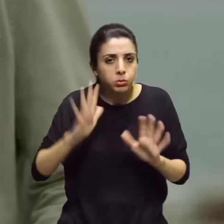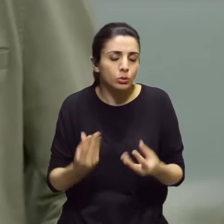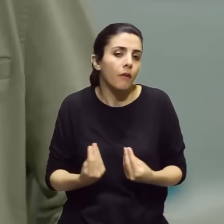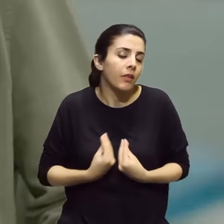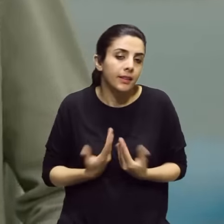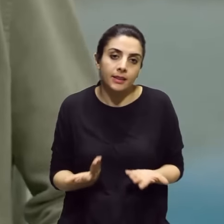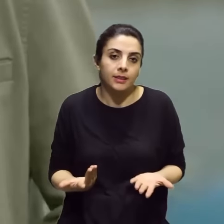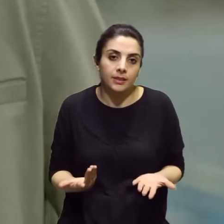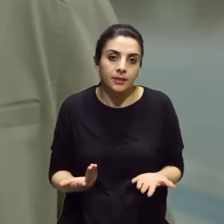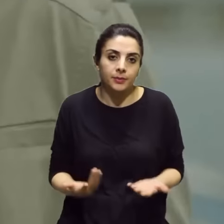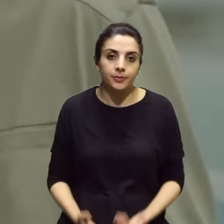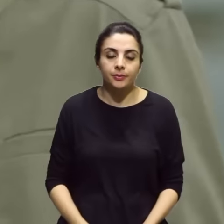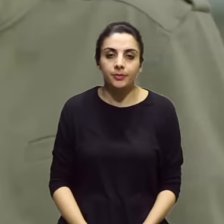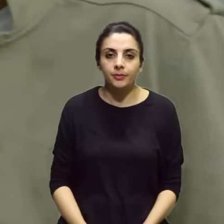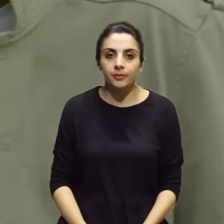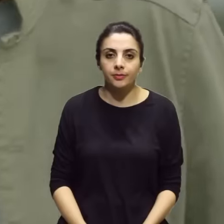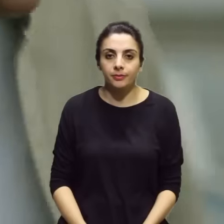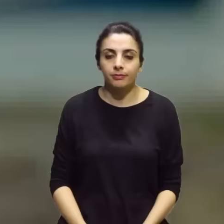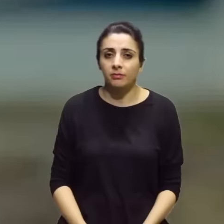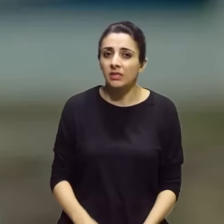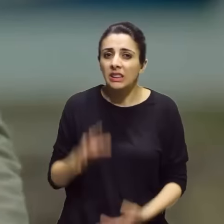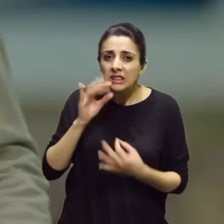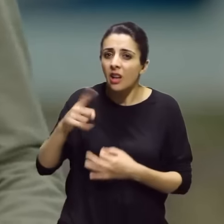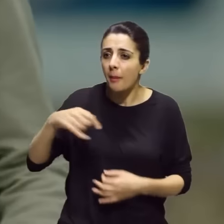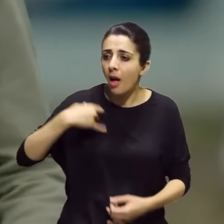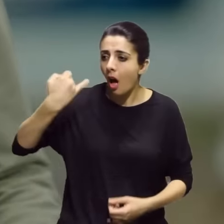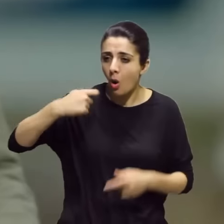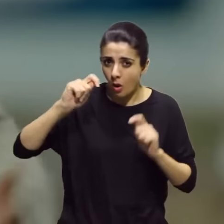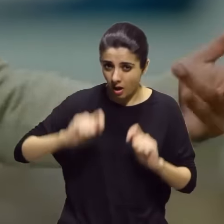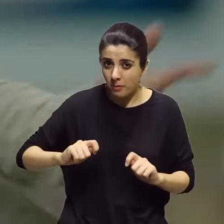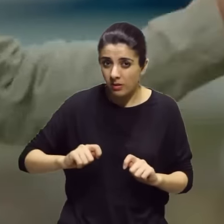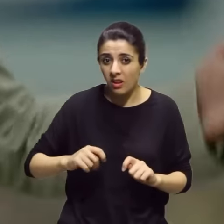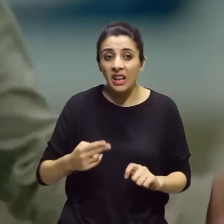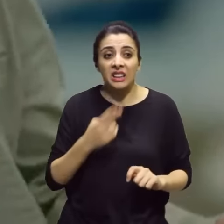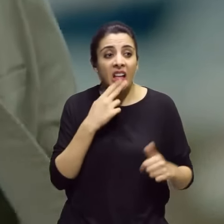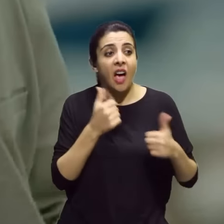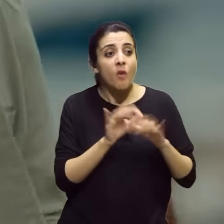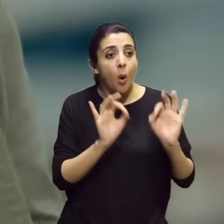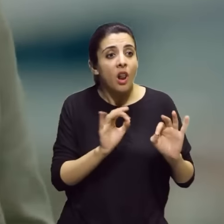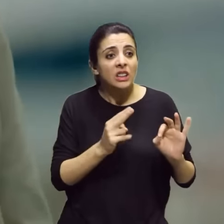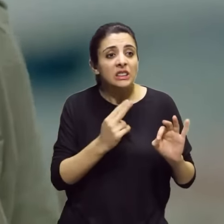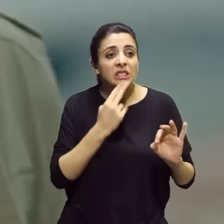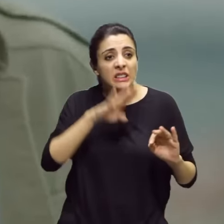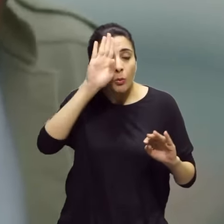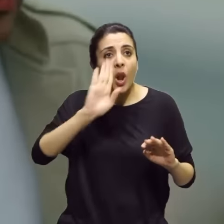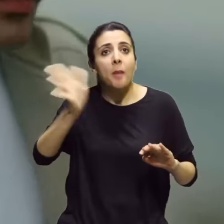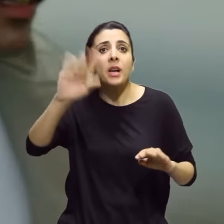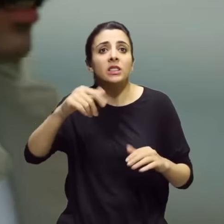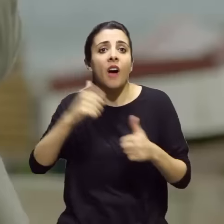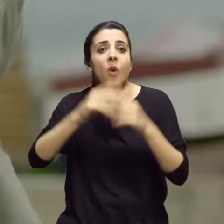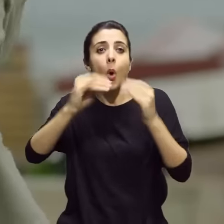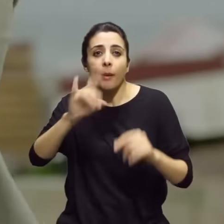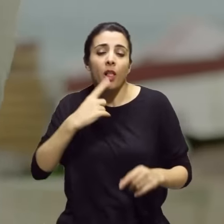etti. Deniz kenarında volta atıyor. İnsanlar benimle alay edecekler. Evleneceği kız İstanbul'a gitti de başkasını buldu